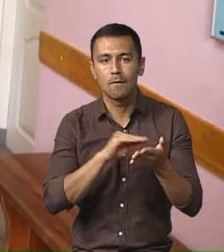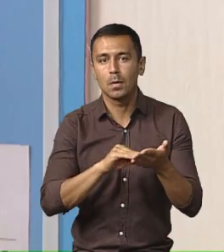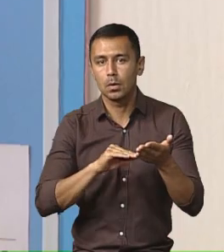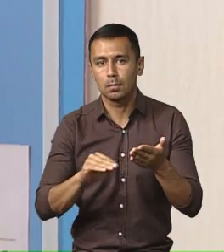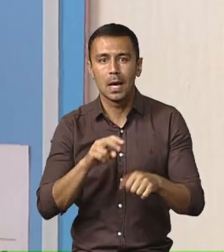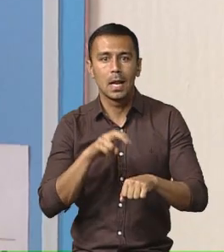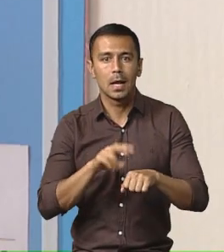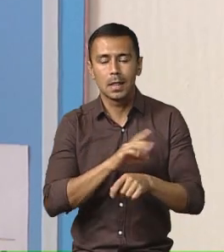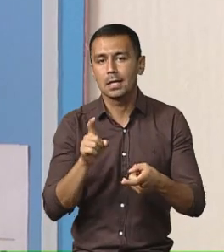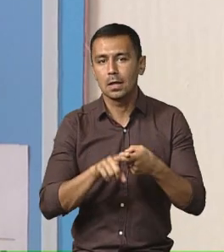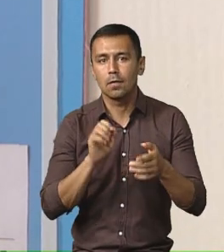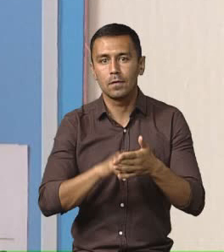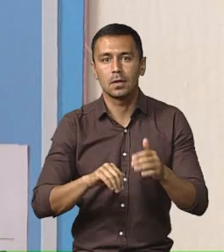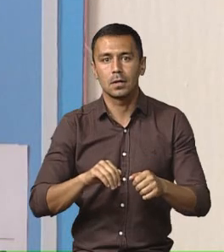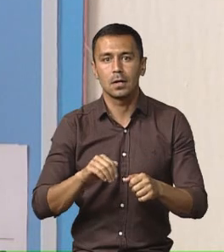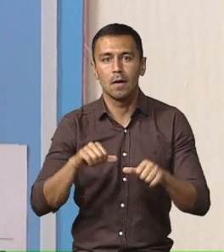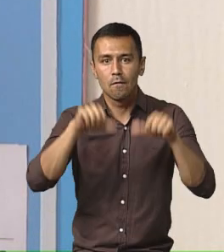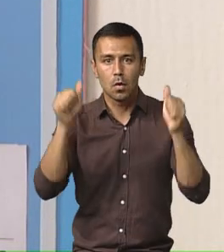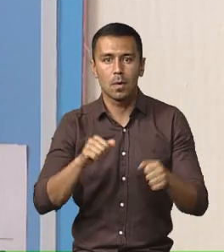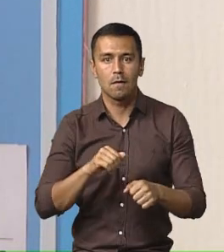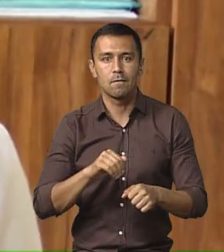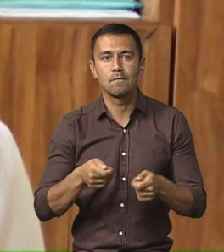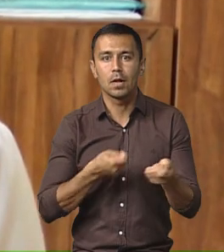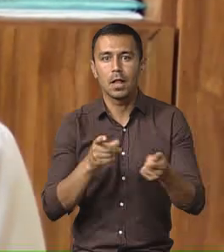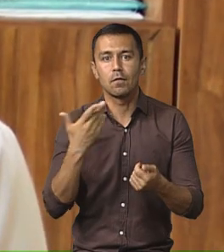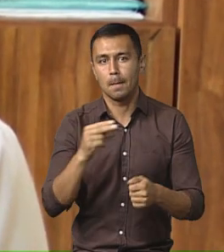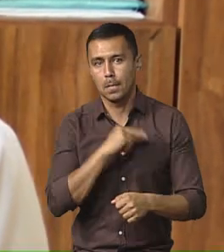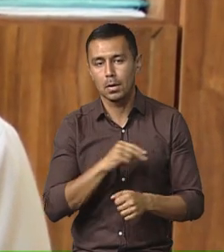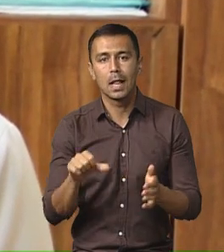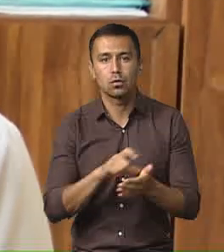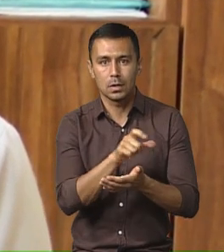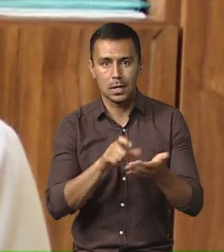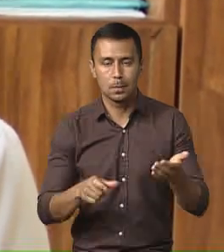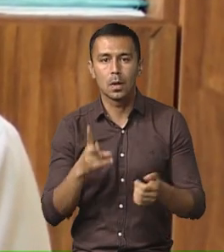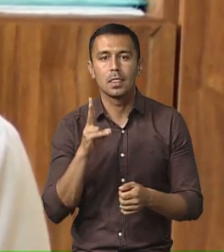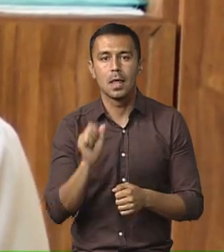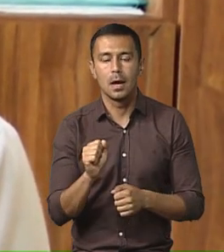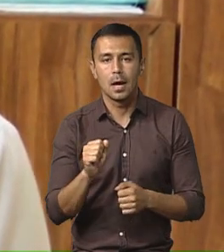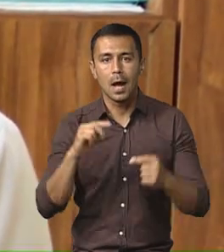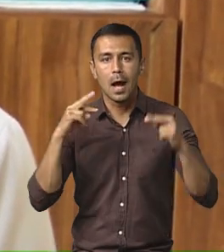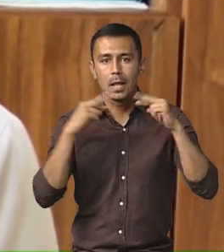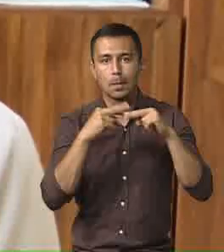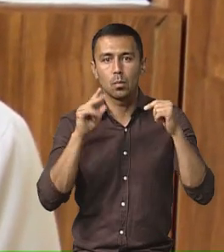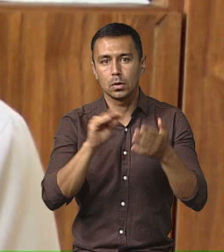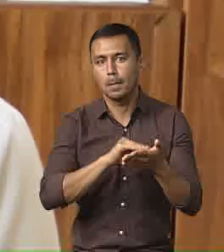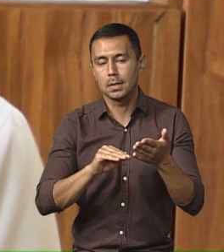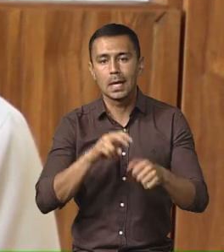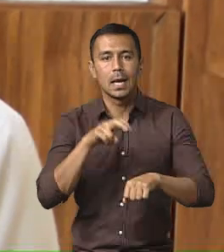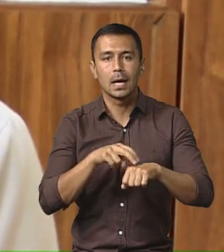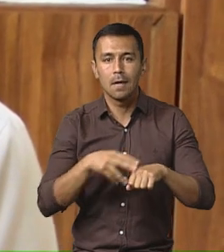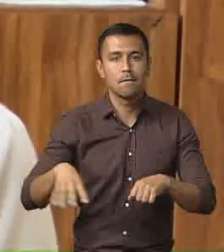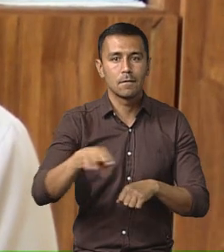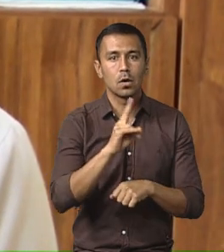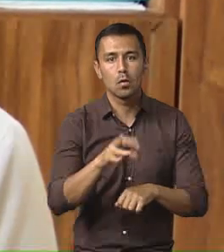виписуватимуть лікарі незалежно від форми власності закладу, де вони працюють. Електронні рецепти на антибіотики будуть писати лікарі всі,